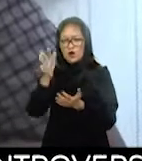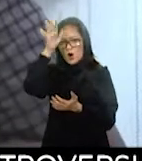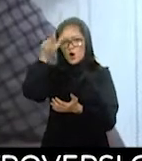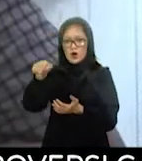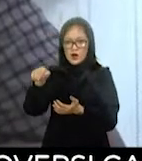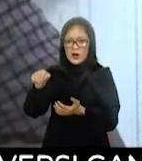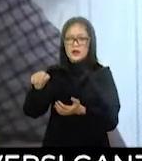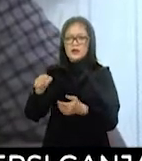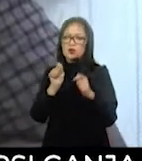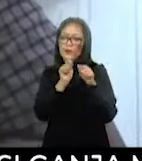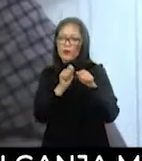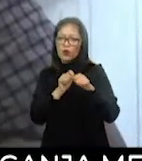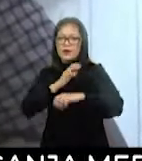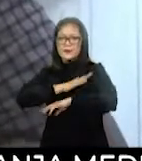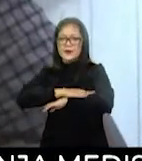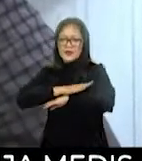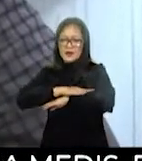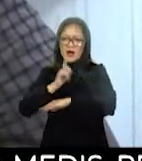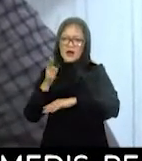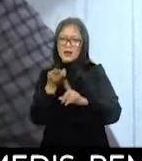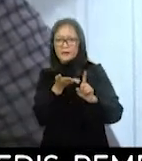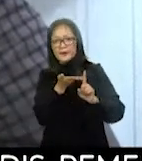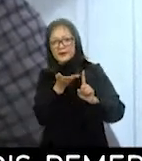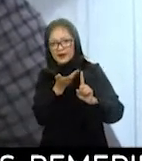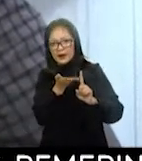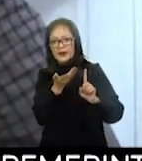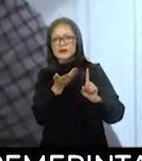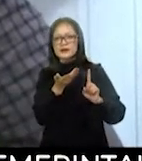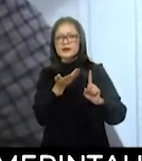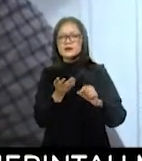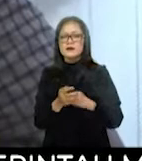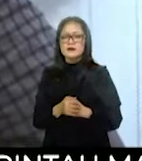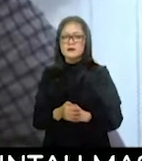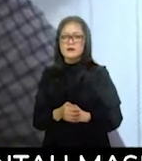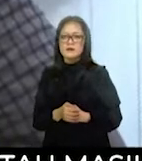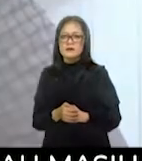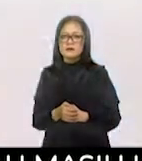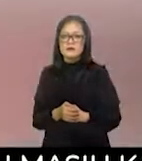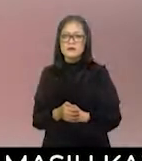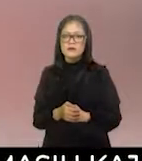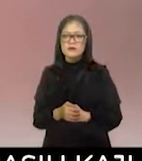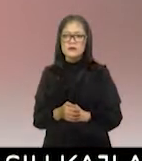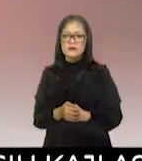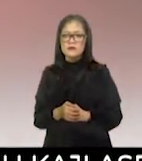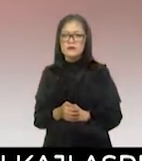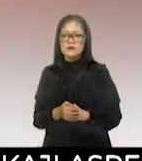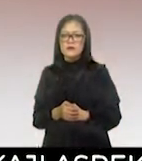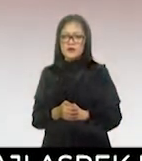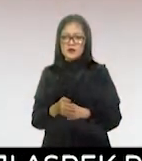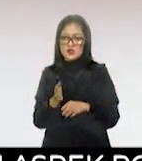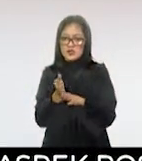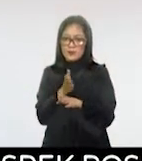adanya perbuatan super latihan seksual dengan ada di RSUD sebelumnya